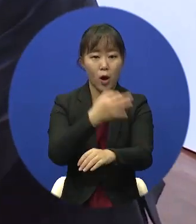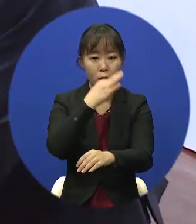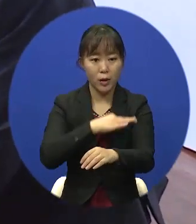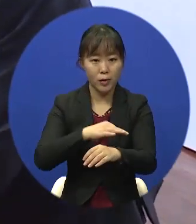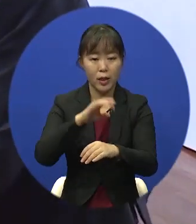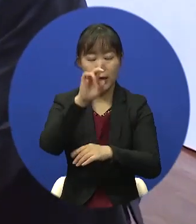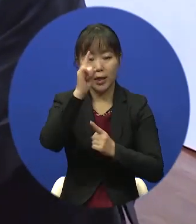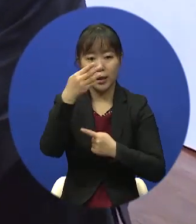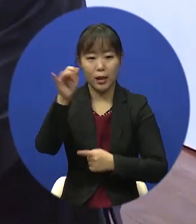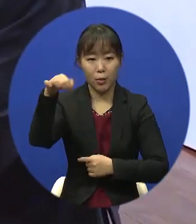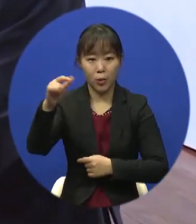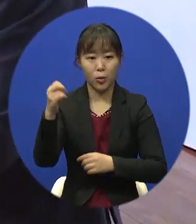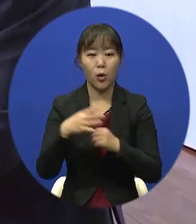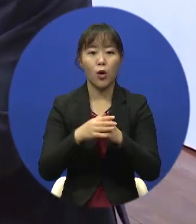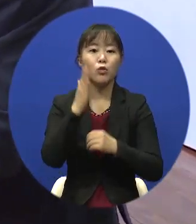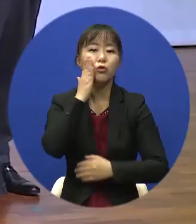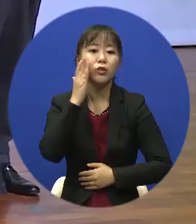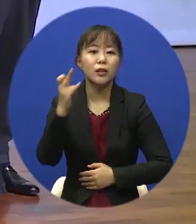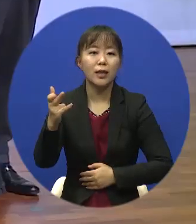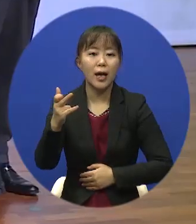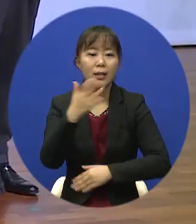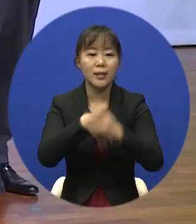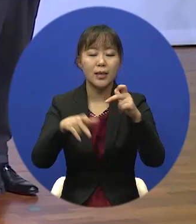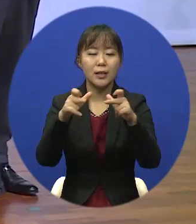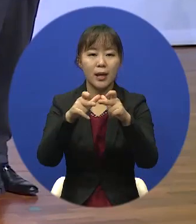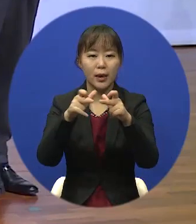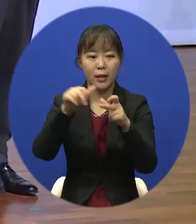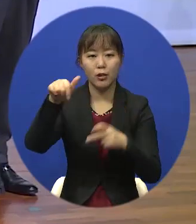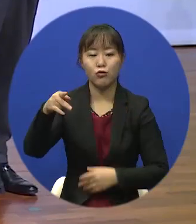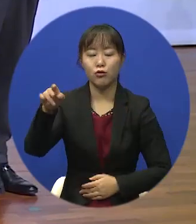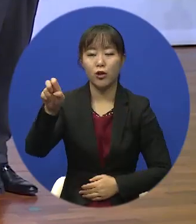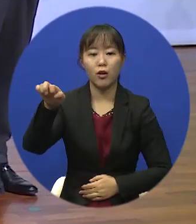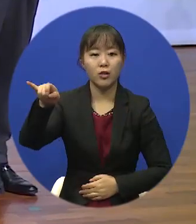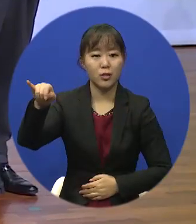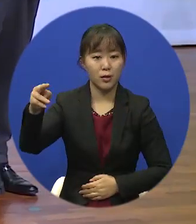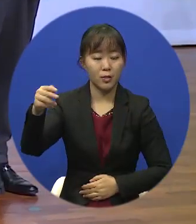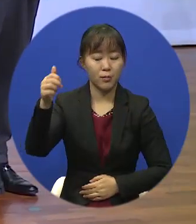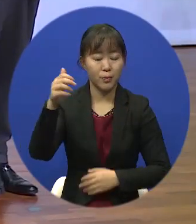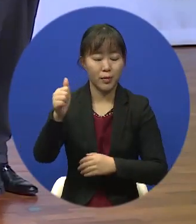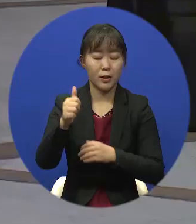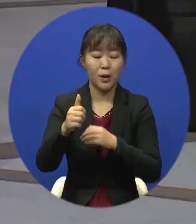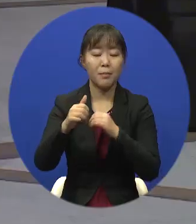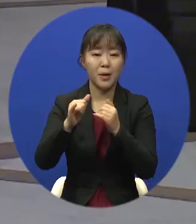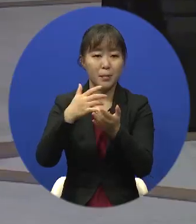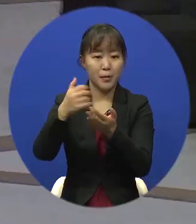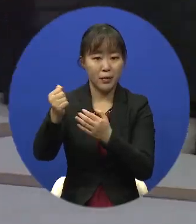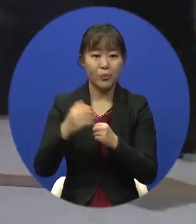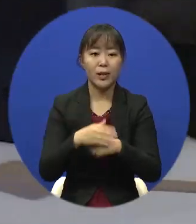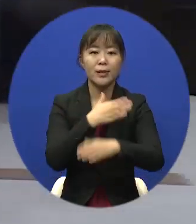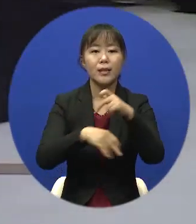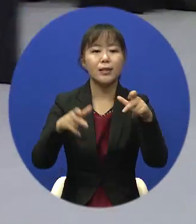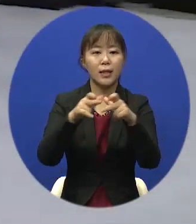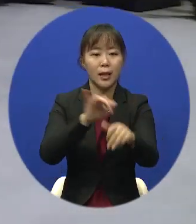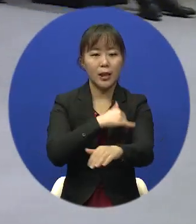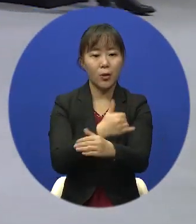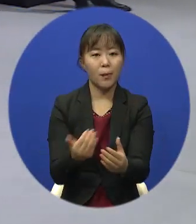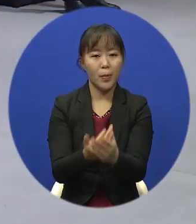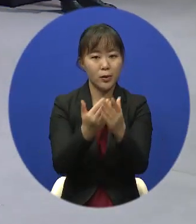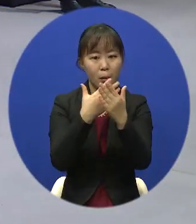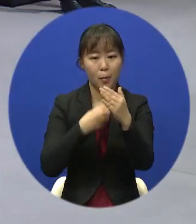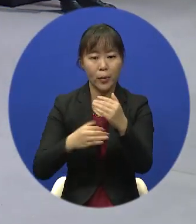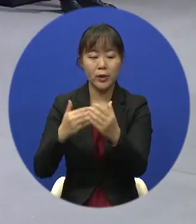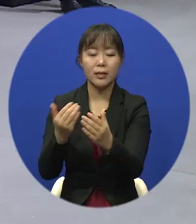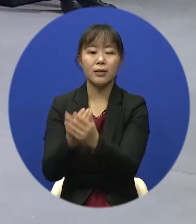센터장과 울산광역시 지체장애인협회 주경철 협회장이 수상했습니다. 특히 지체장애인의 인권 향상과